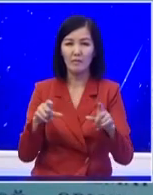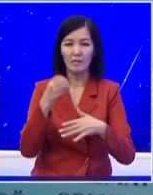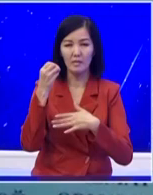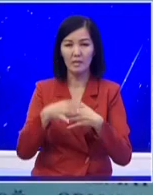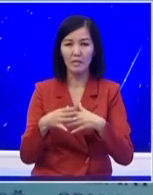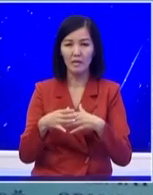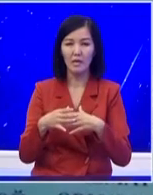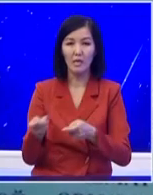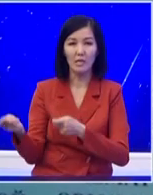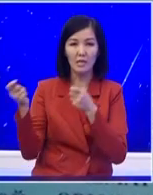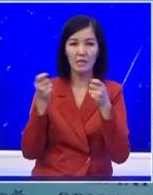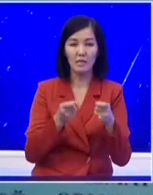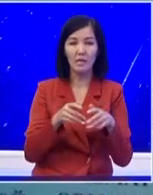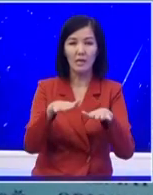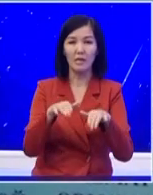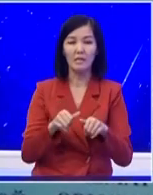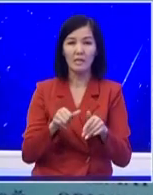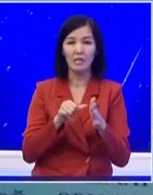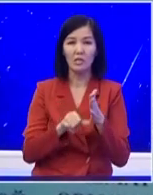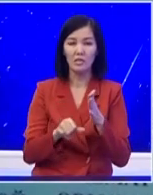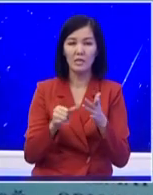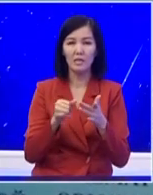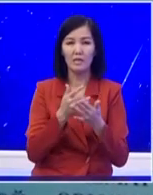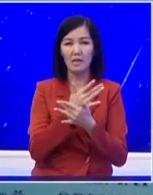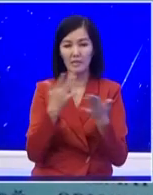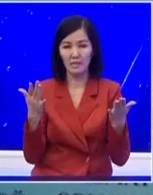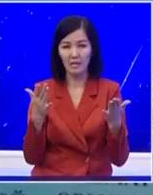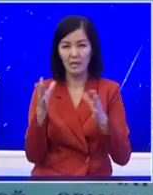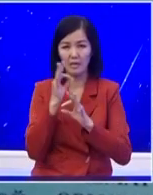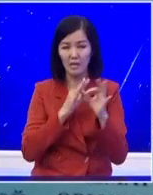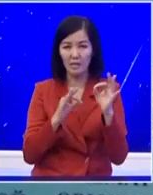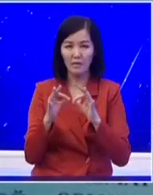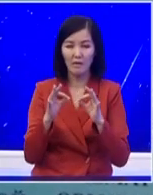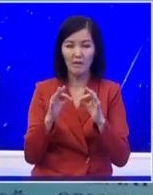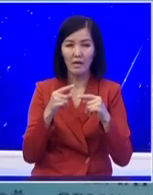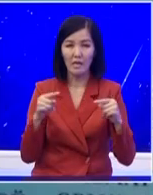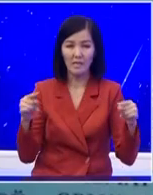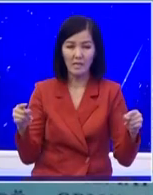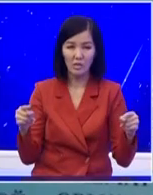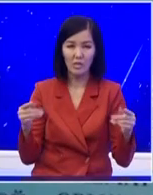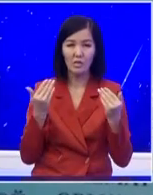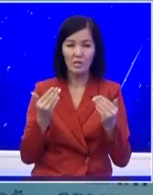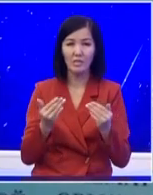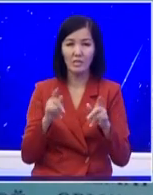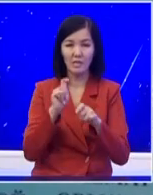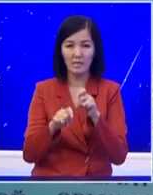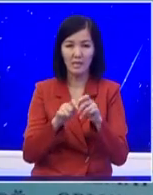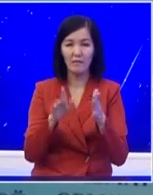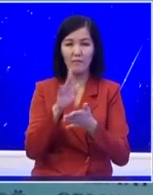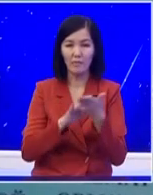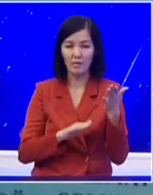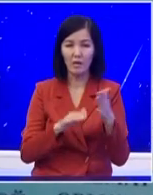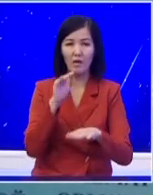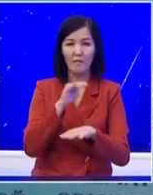центра. Изъято порядка 60 наименований лекарственных препаратов различных видов. В настоящее время расследование продолжается. По